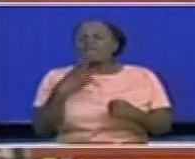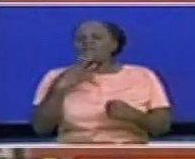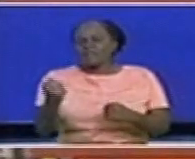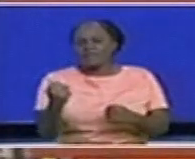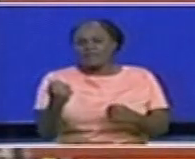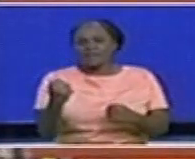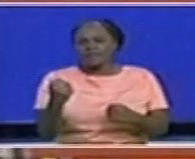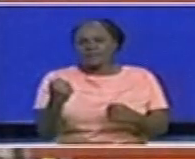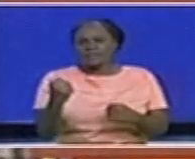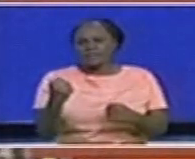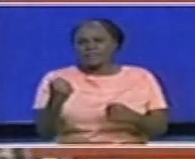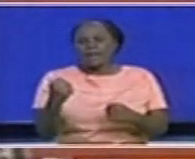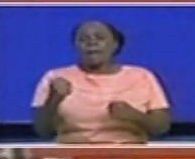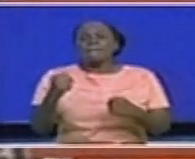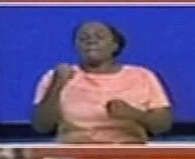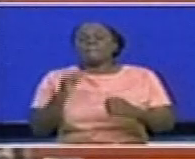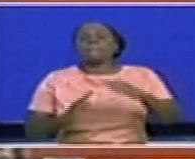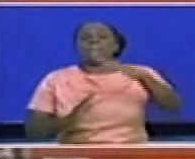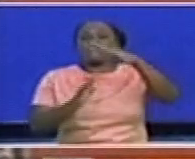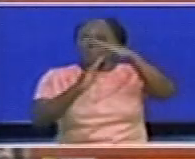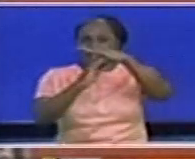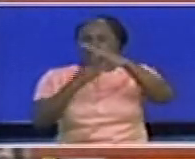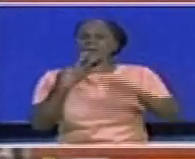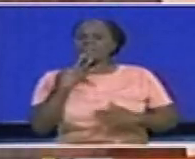262,500 on the minimum and